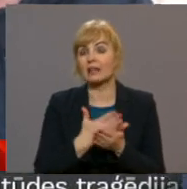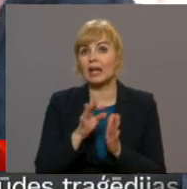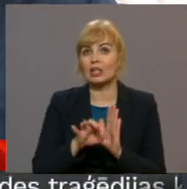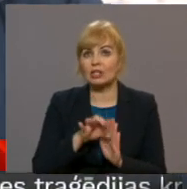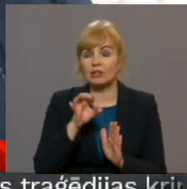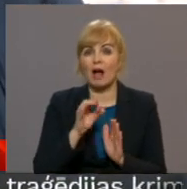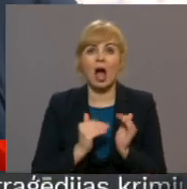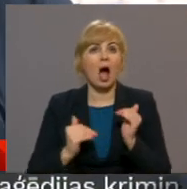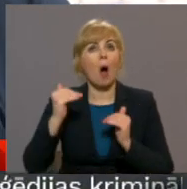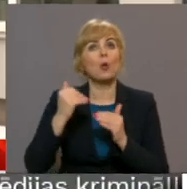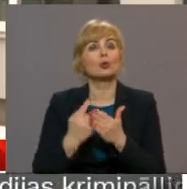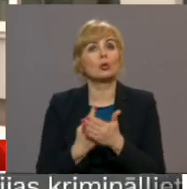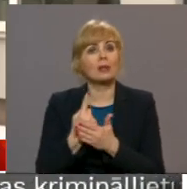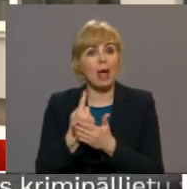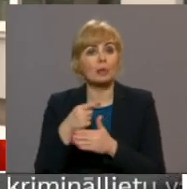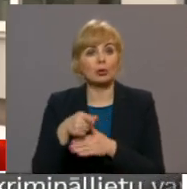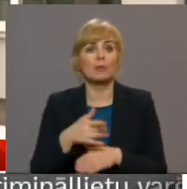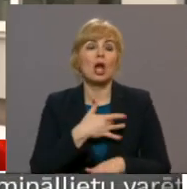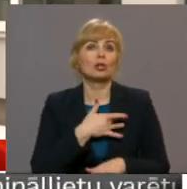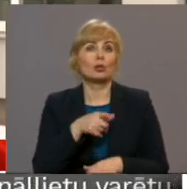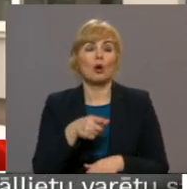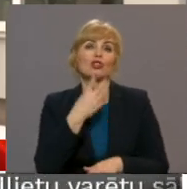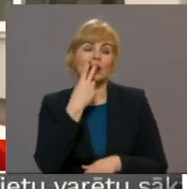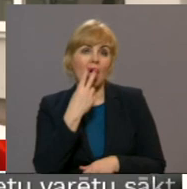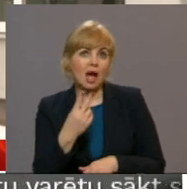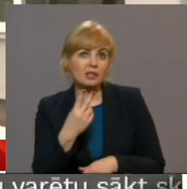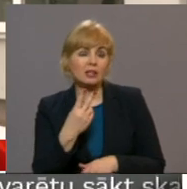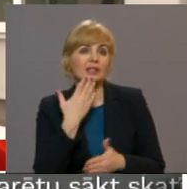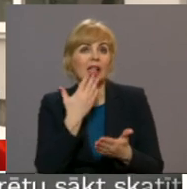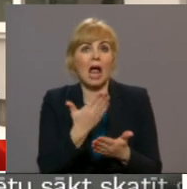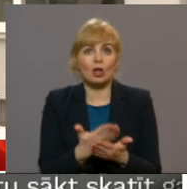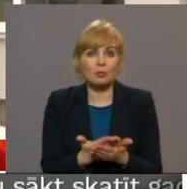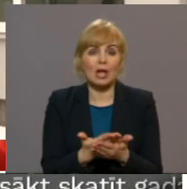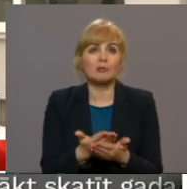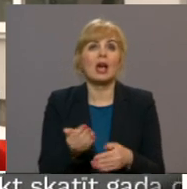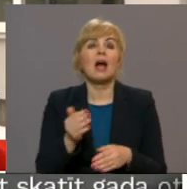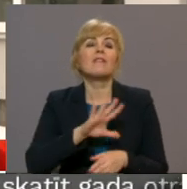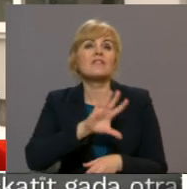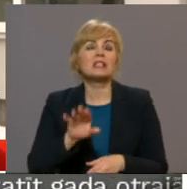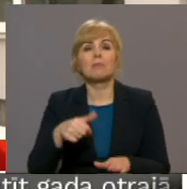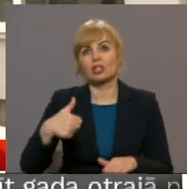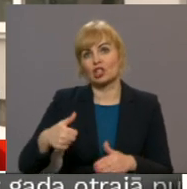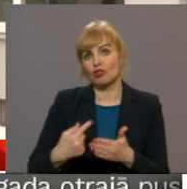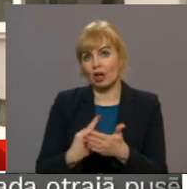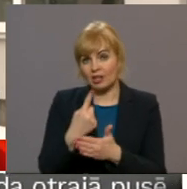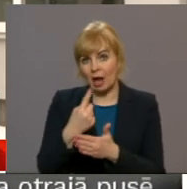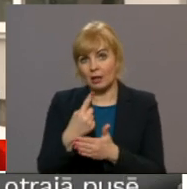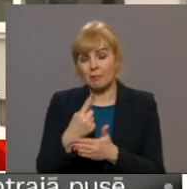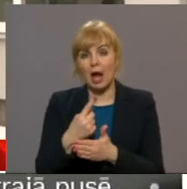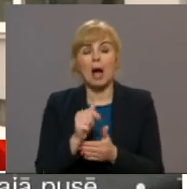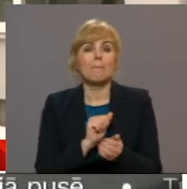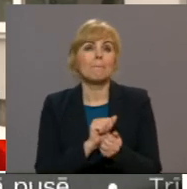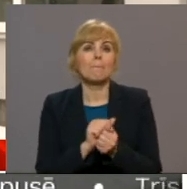izvēlēties augstāku temperatūru. Tur došana būtu tomēr jāskatās, jo rekomendācija ir faktiski vismaz 60 grādi ar mazgāšanas